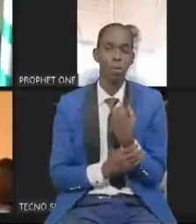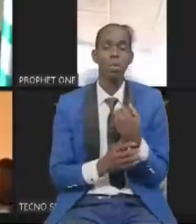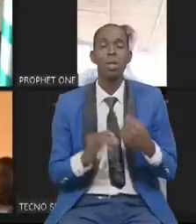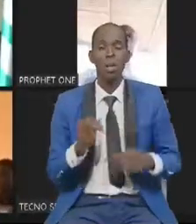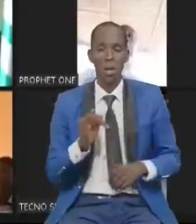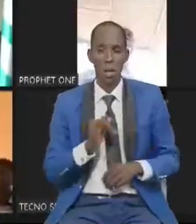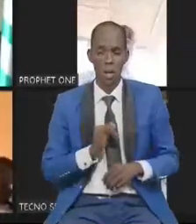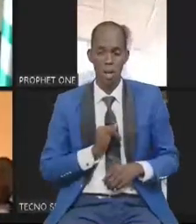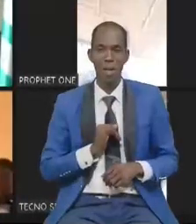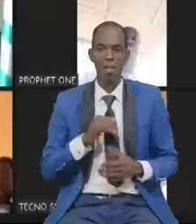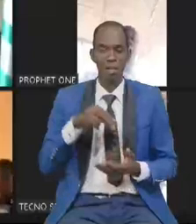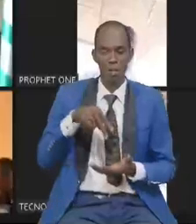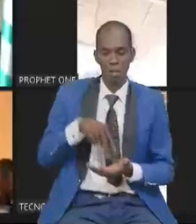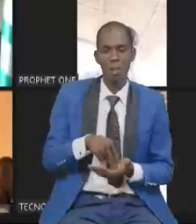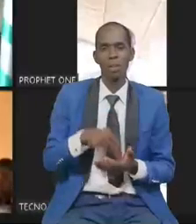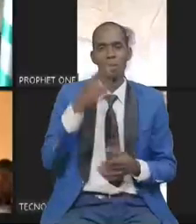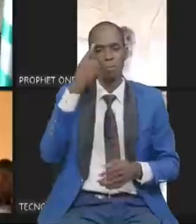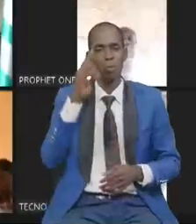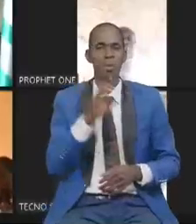je tiens pour Christ.